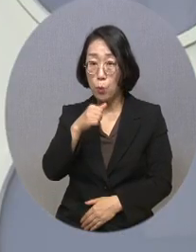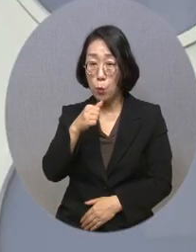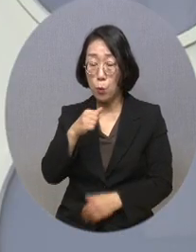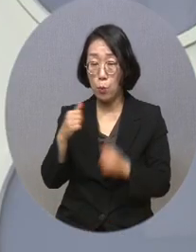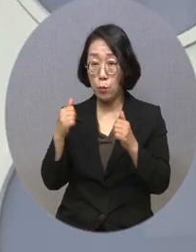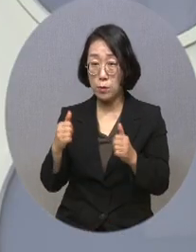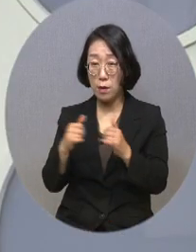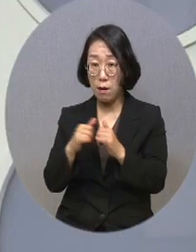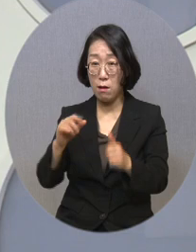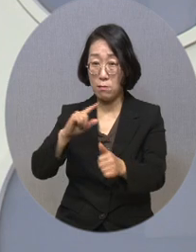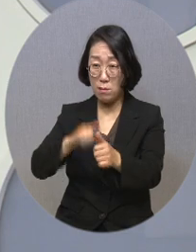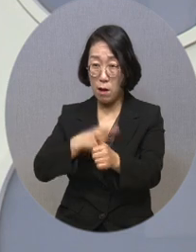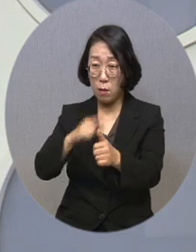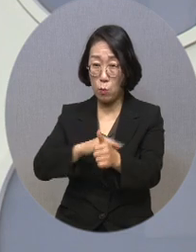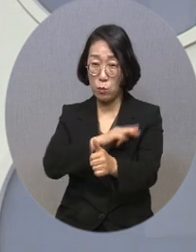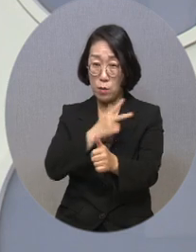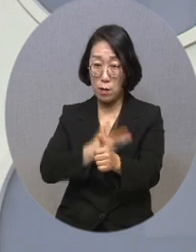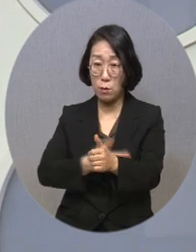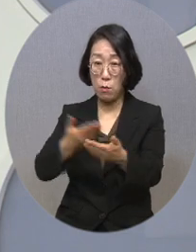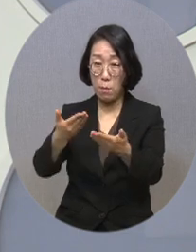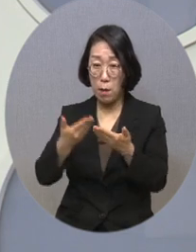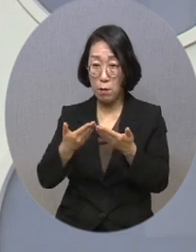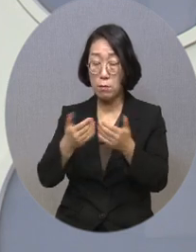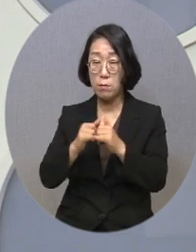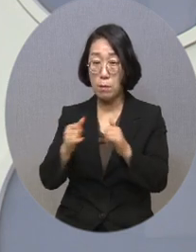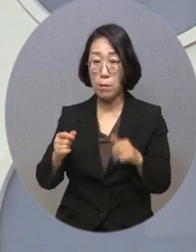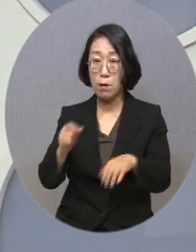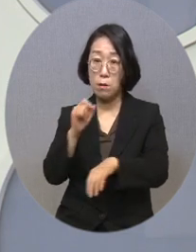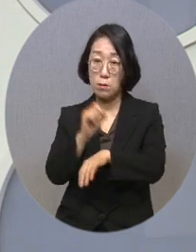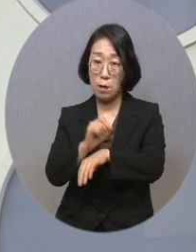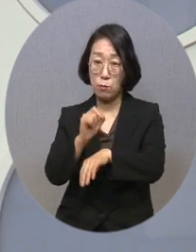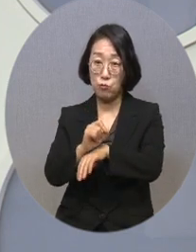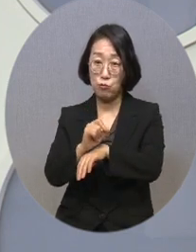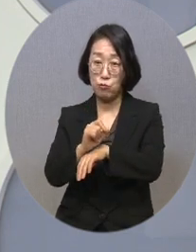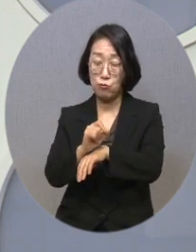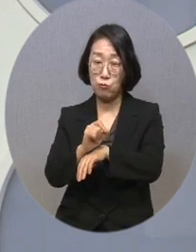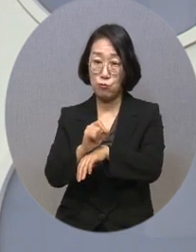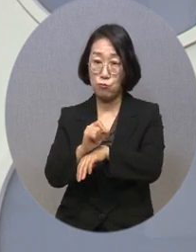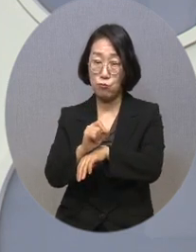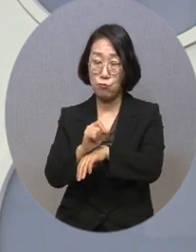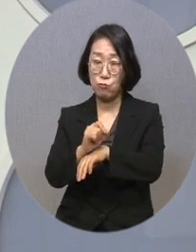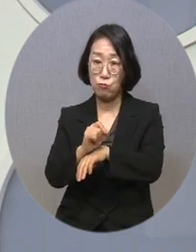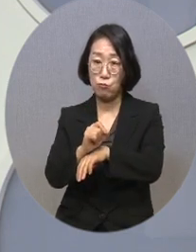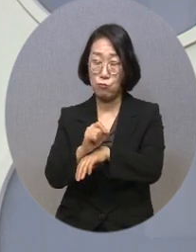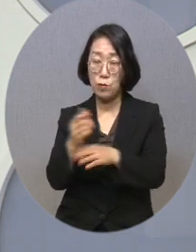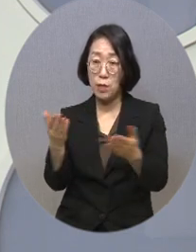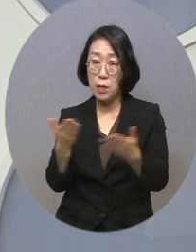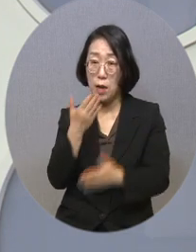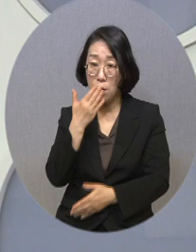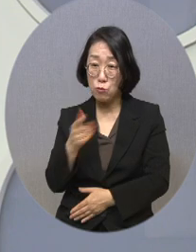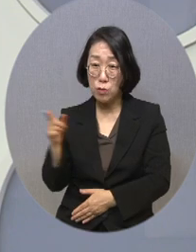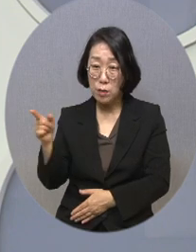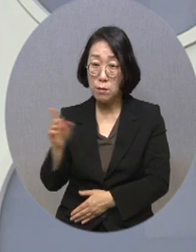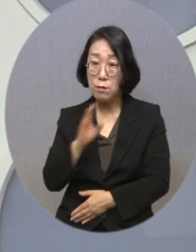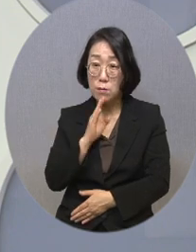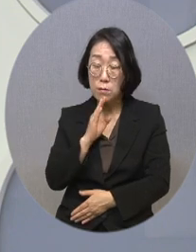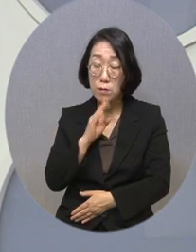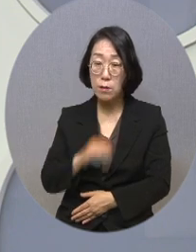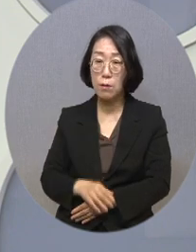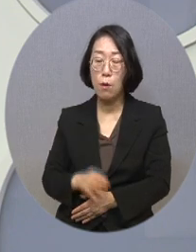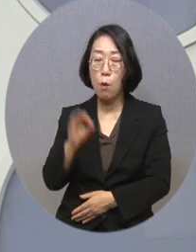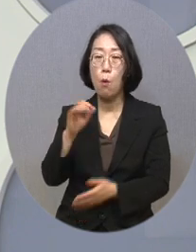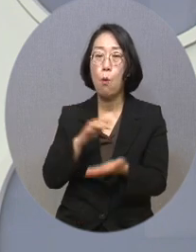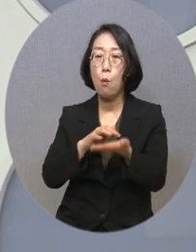받은 그러한 변호사들은 네. 이제 세무사 자격을 자동 자격을 받았잖아요. 그러다 보니까